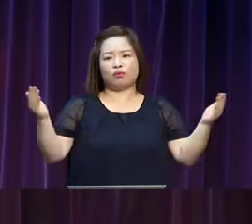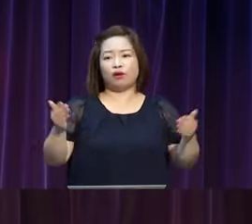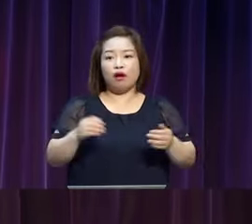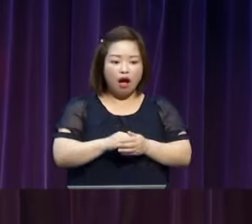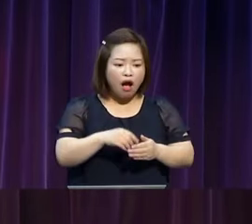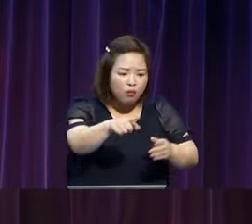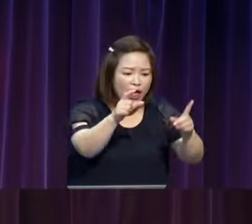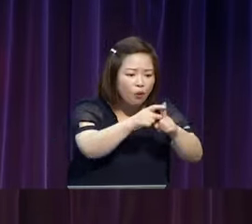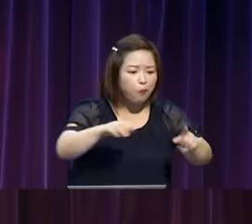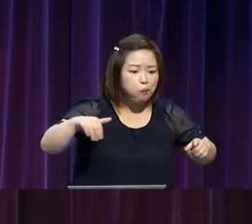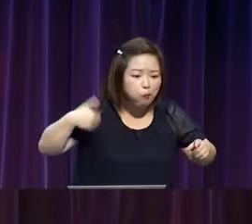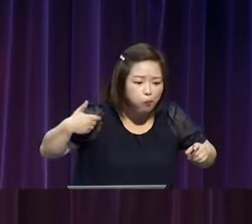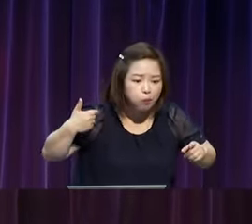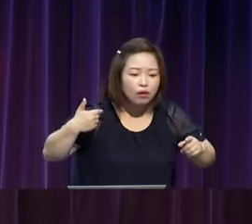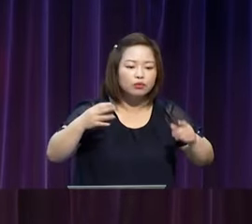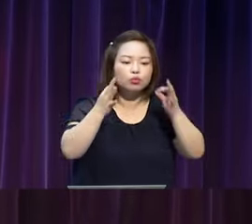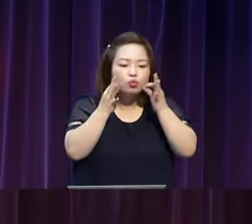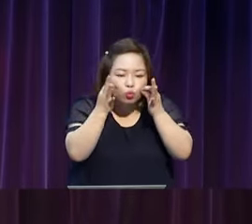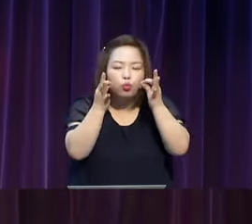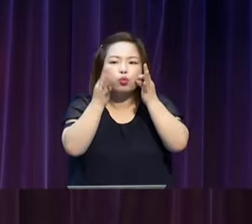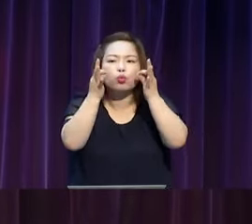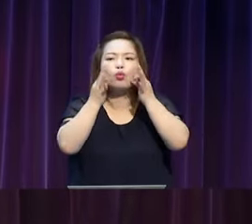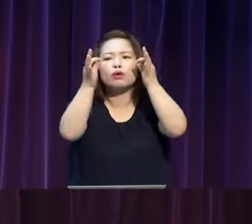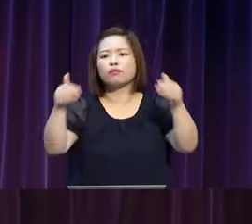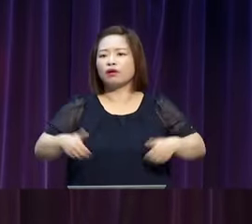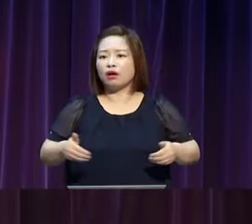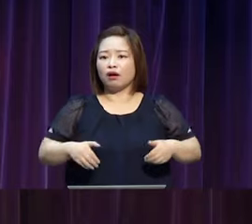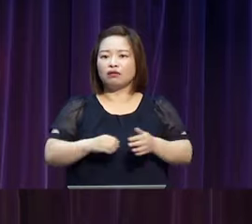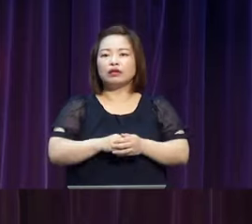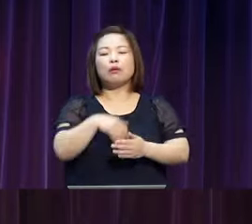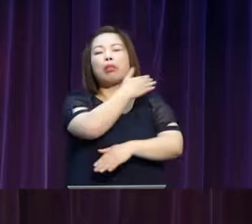모르는데 알려고 하지 않는 것이 창피한 거예요.